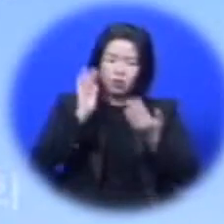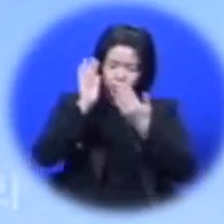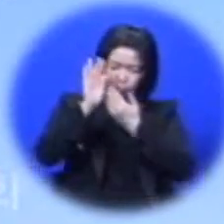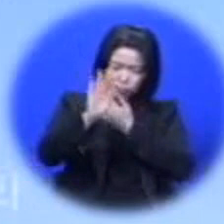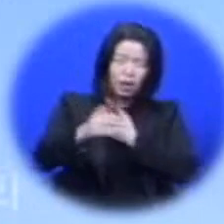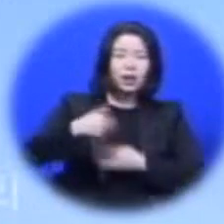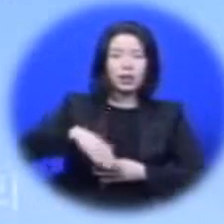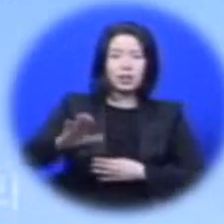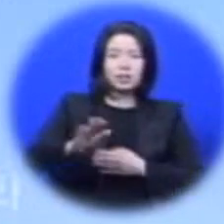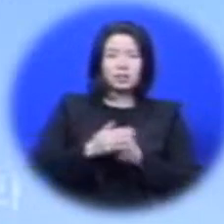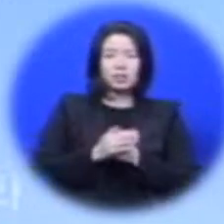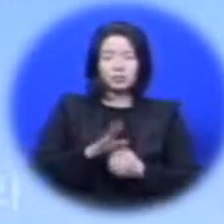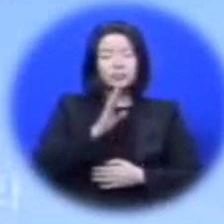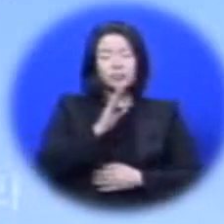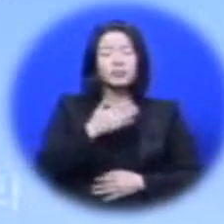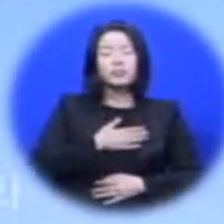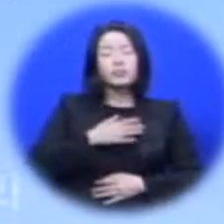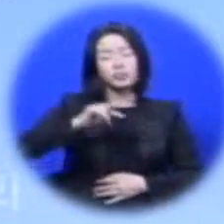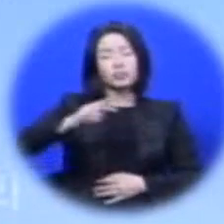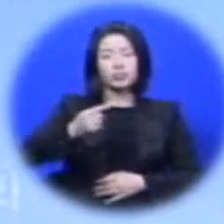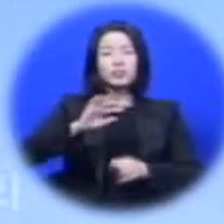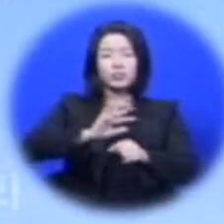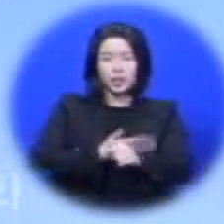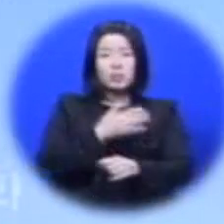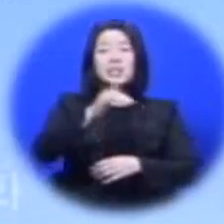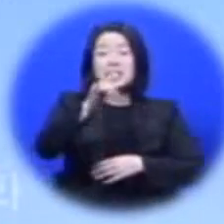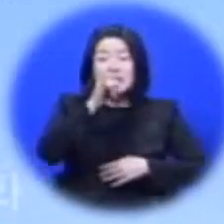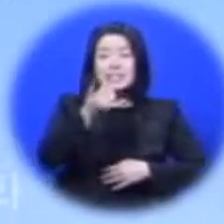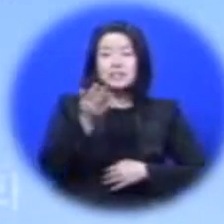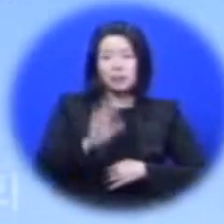가서 그래 나도 잘못한 건 있지만